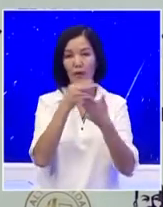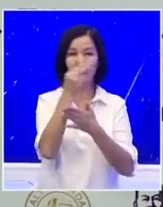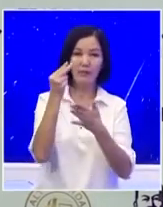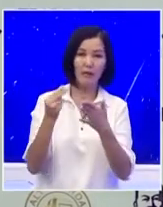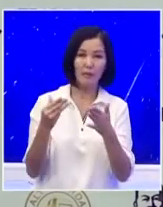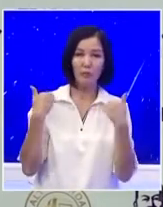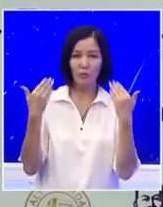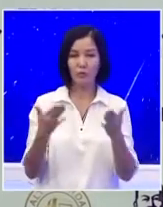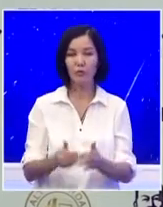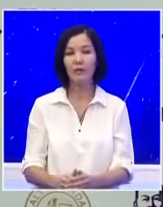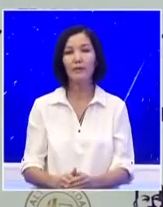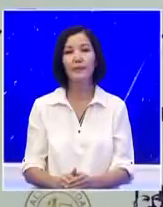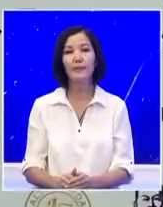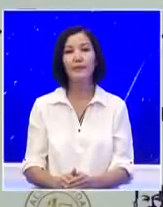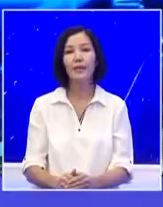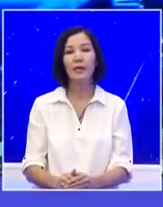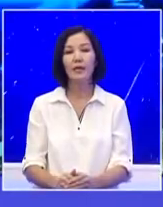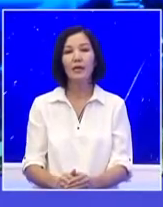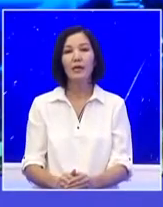бізге көрсетті.